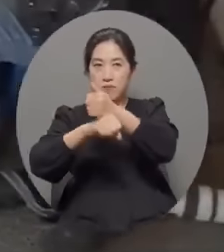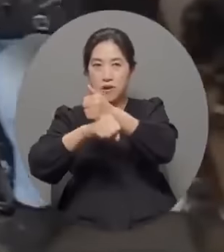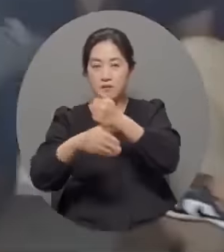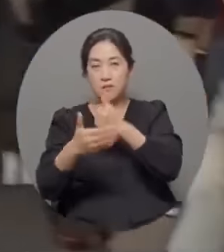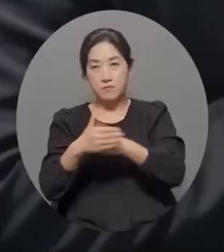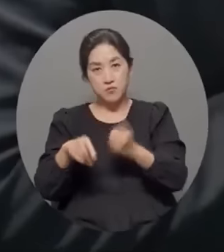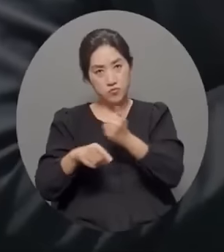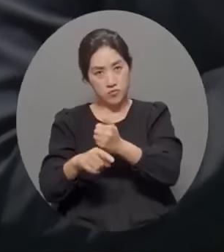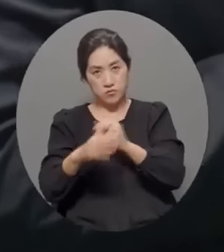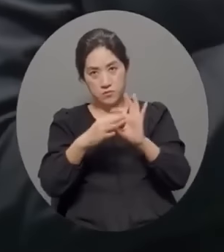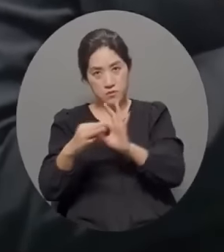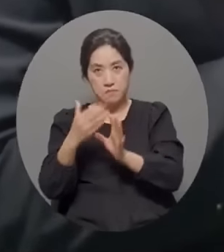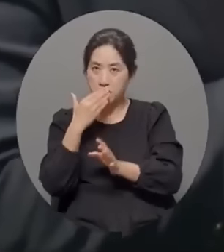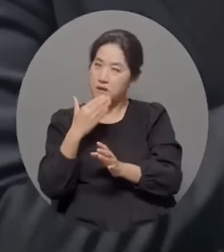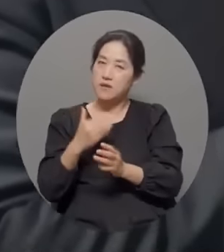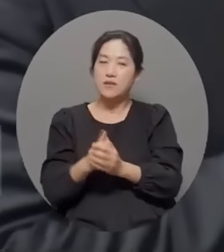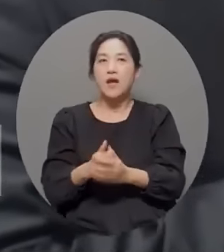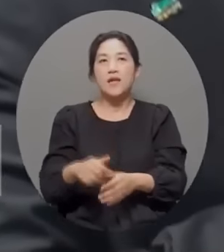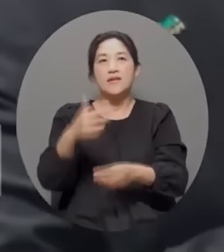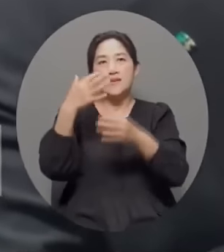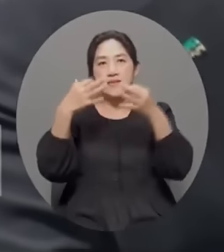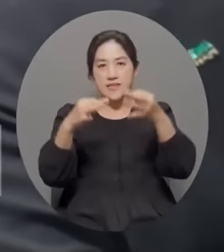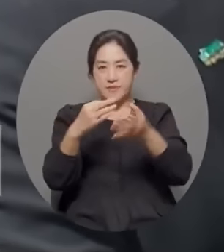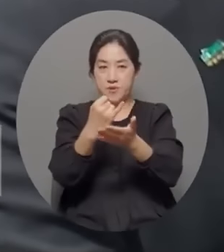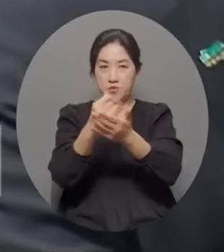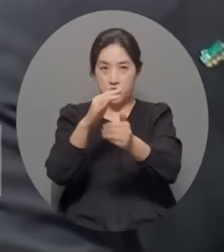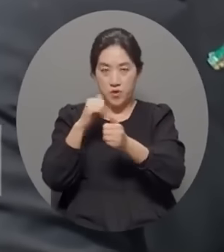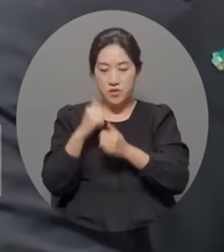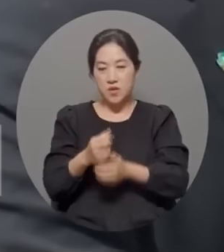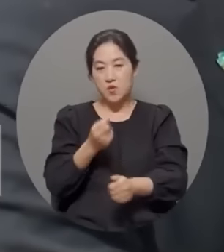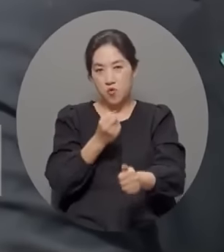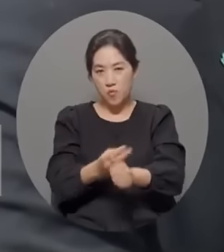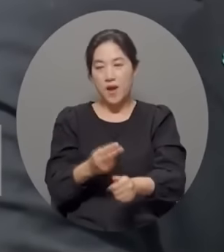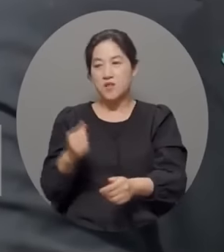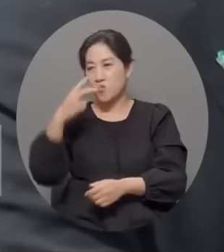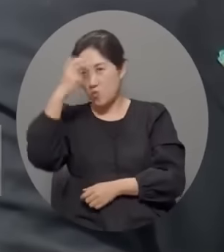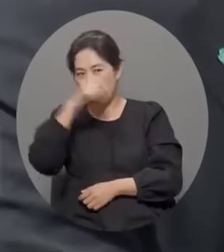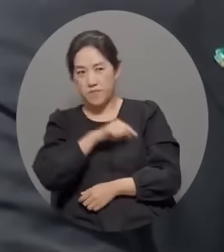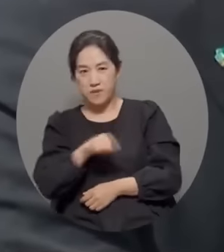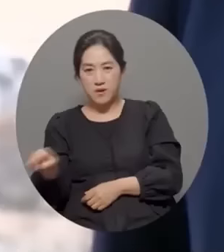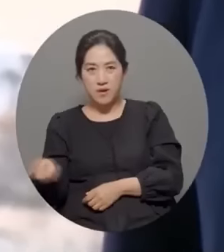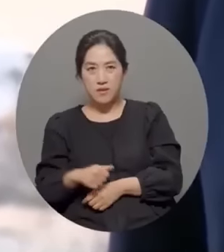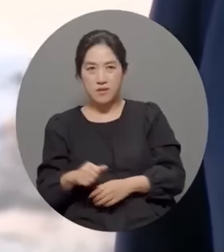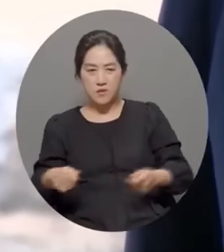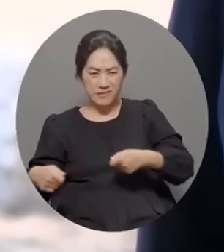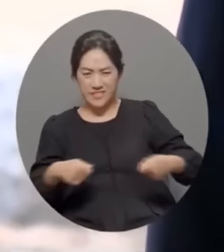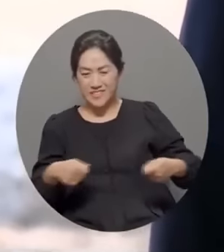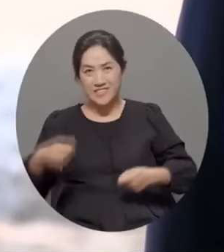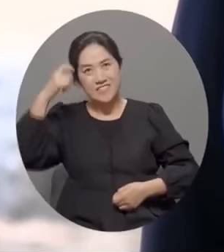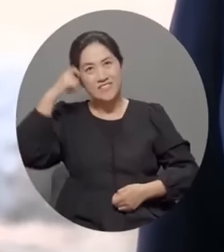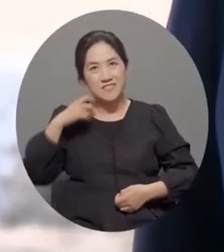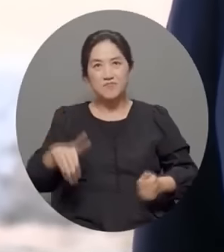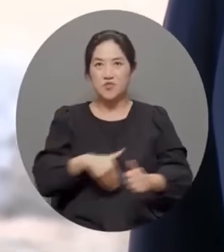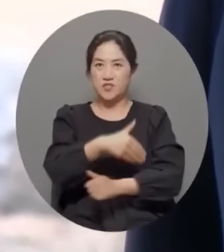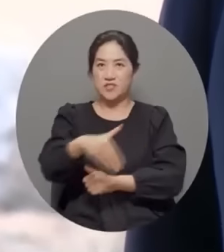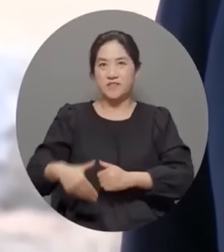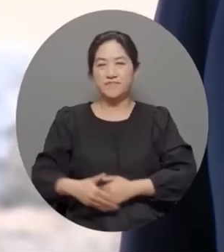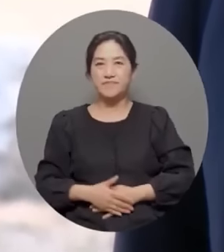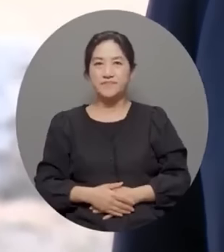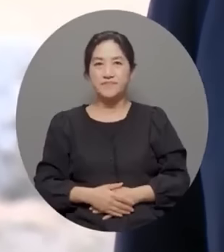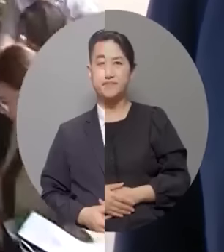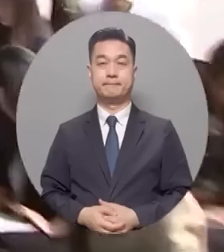변수입니다. 김 여사 소환 조사를 두고 고발인과 검찰이 기싸움을 벌이는 형국입니다. MBC 뉴스